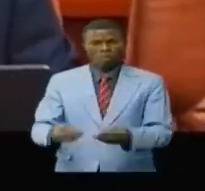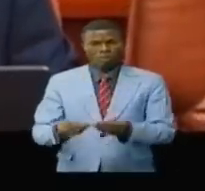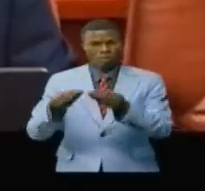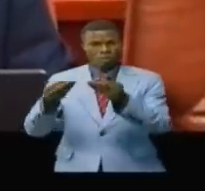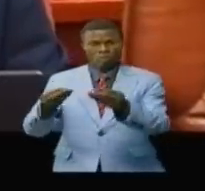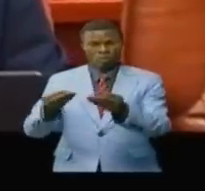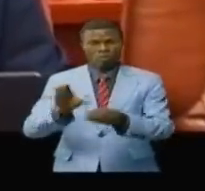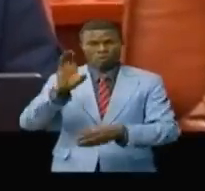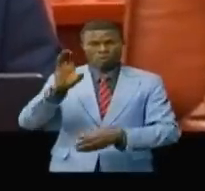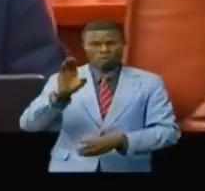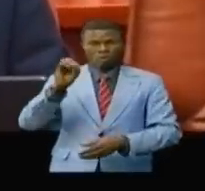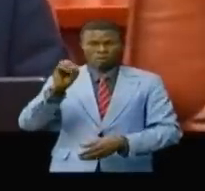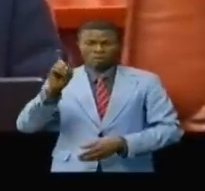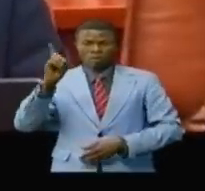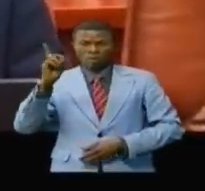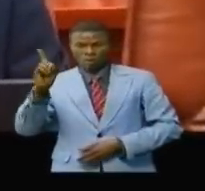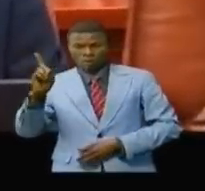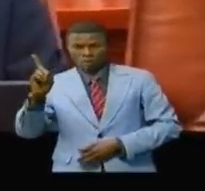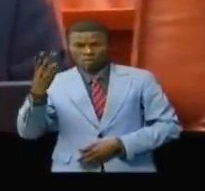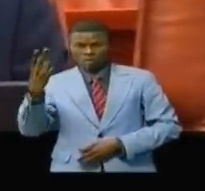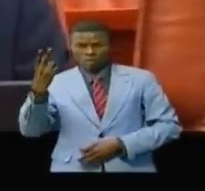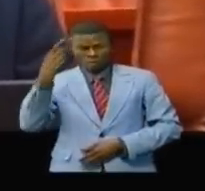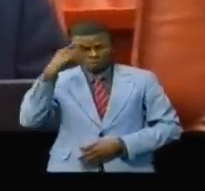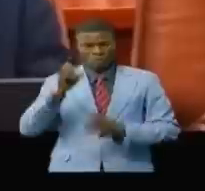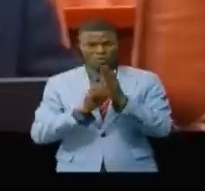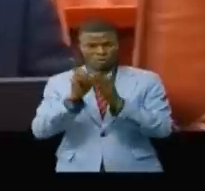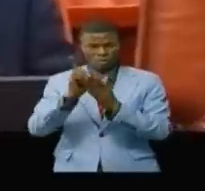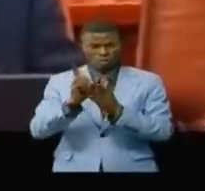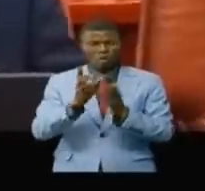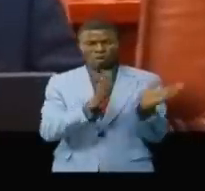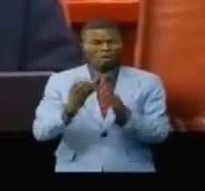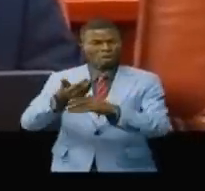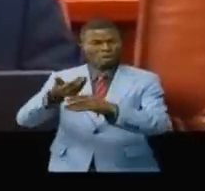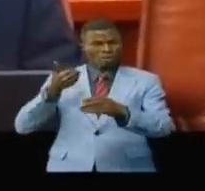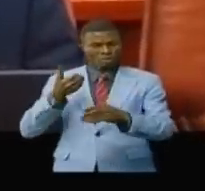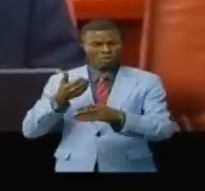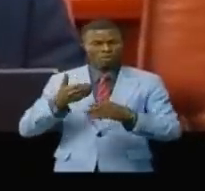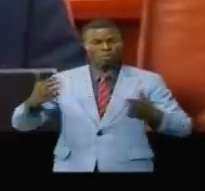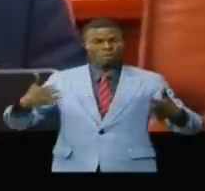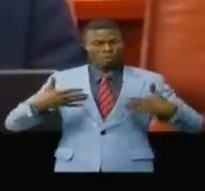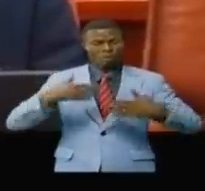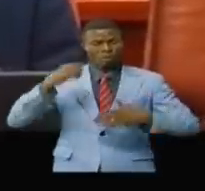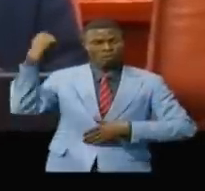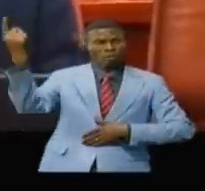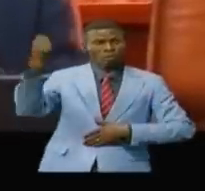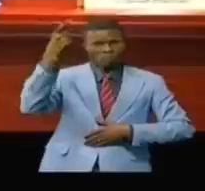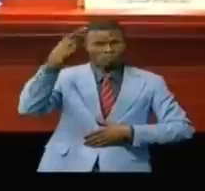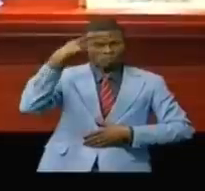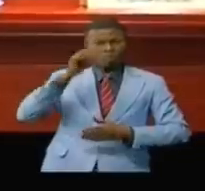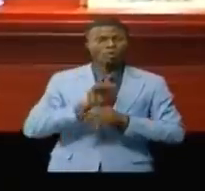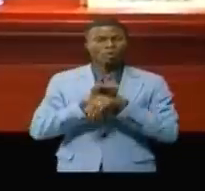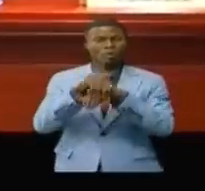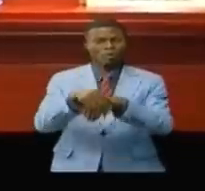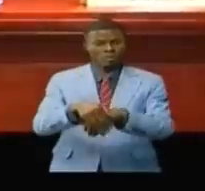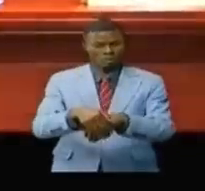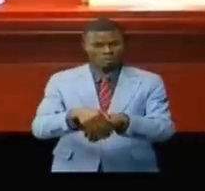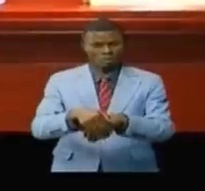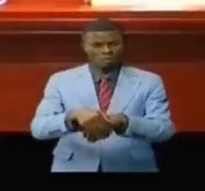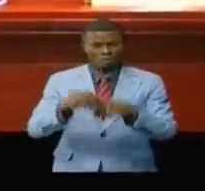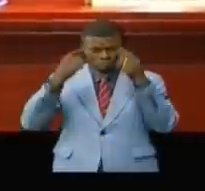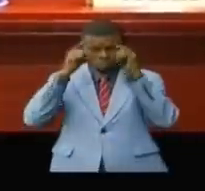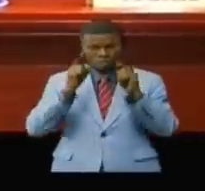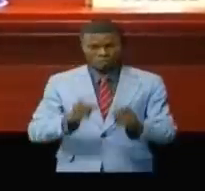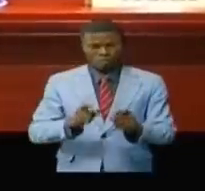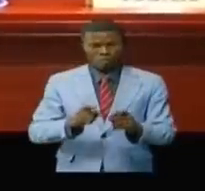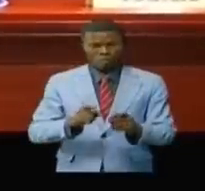les CO2 pour leur développement, mais en prenant des précautions pour les climats mondiaux à travers leur contribution déterminée